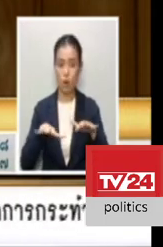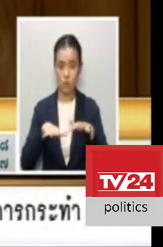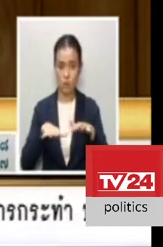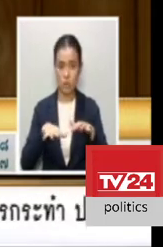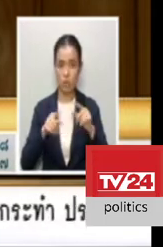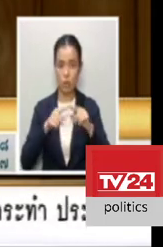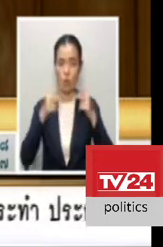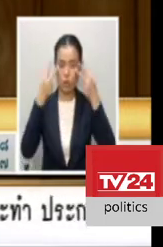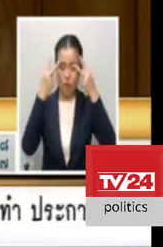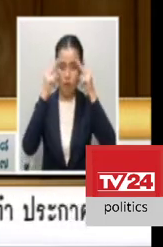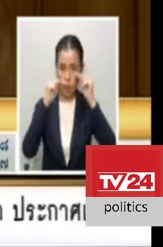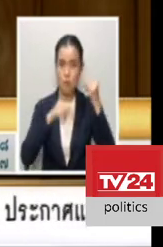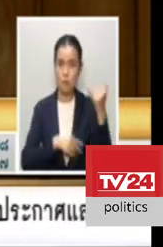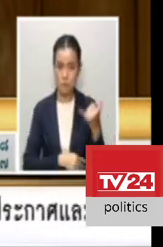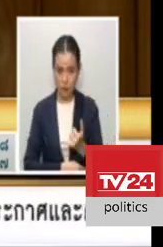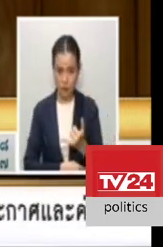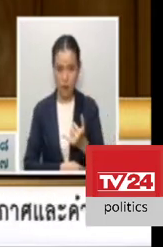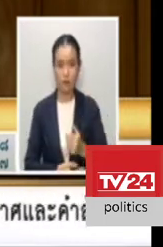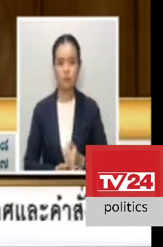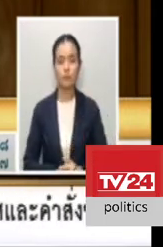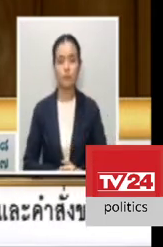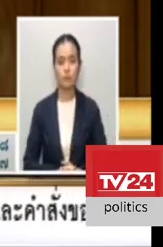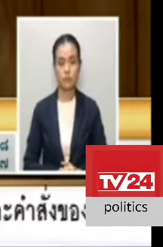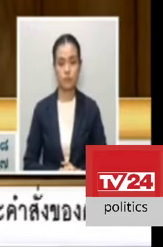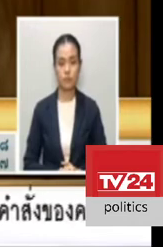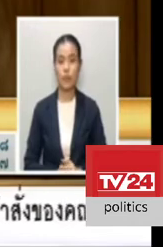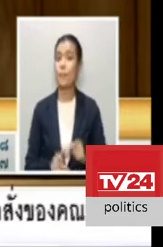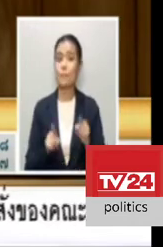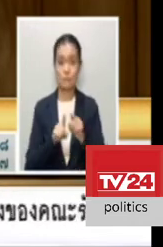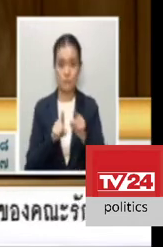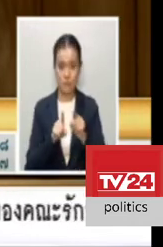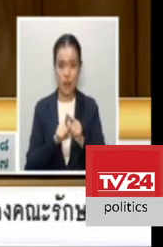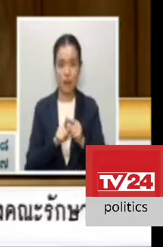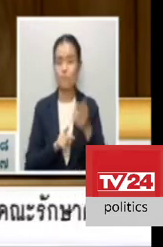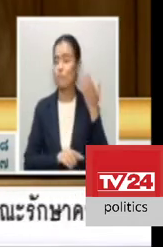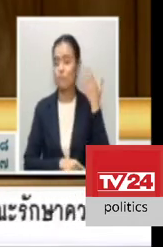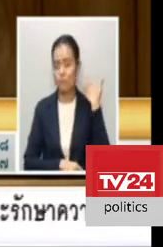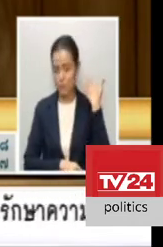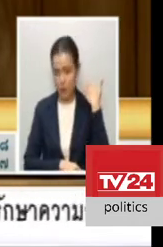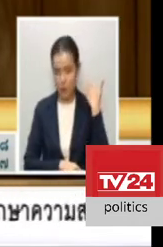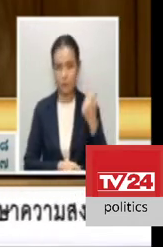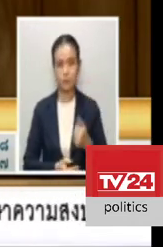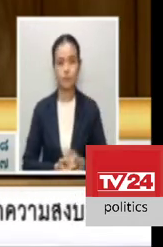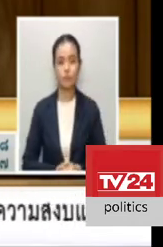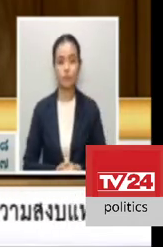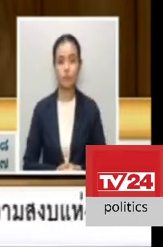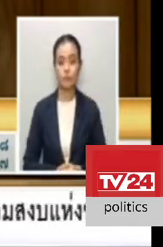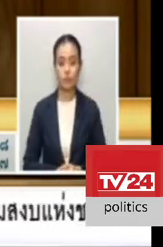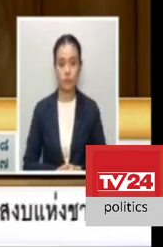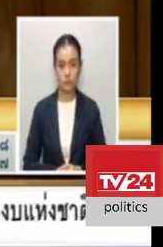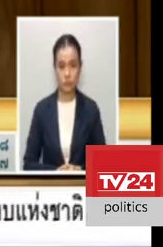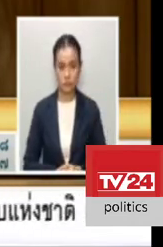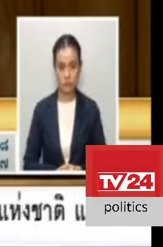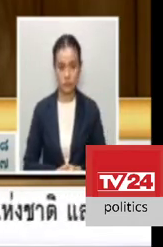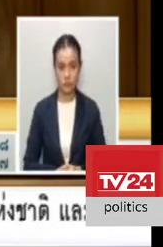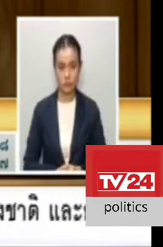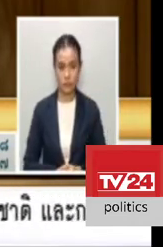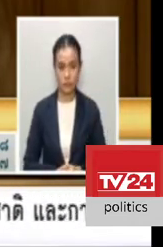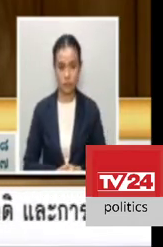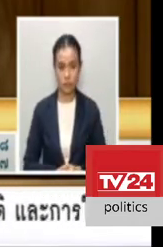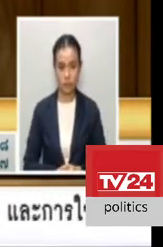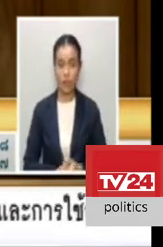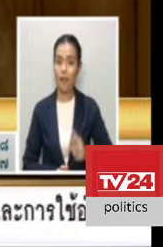นายกรัฐมนตรีเมดเวเดฟนะครับเช่นเดียวกับครั้งก่อนๆที่ผ่านมาส่วนท่านแค